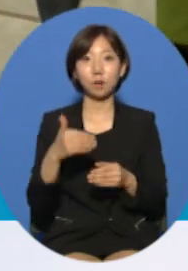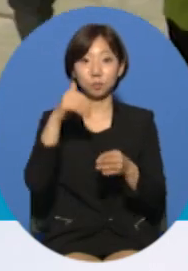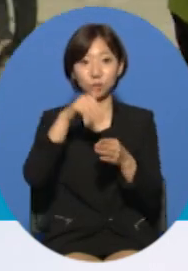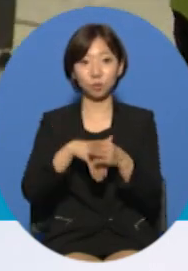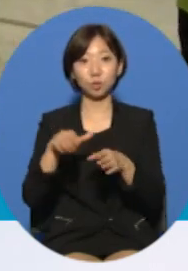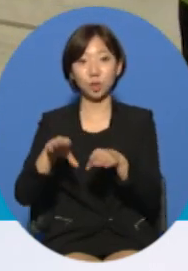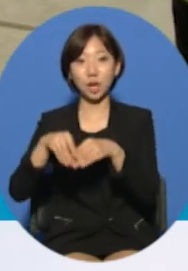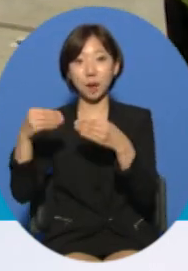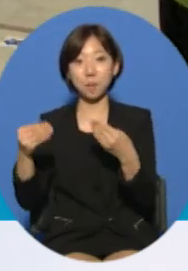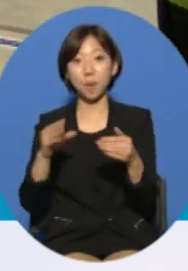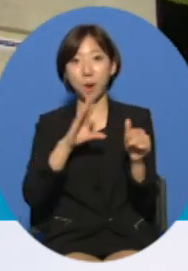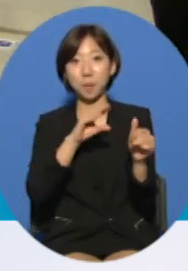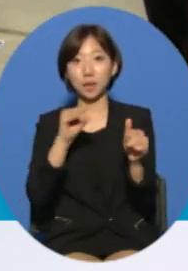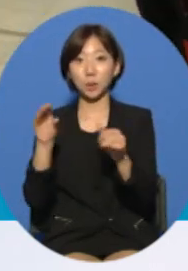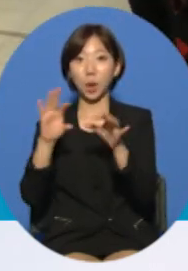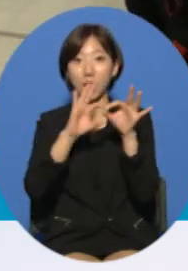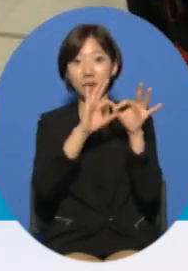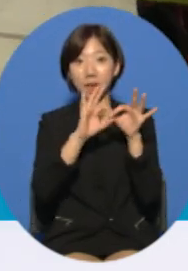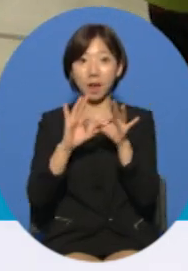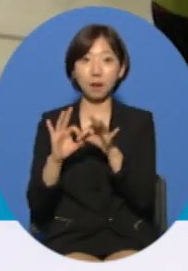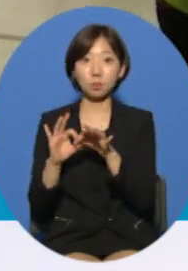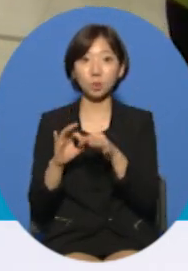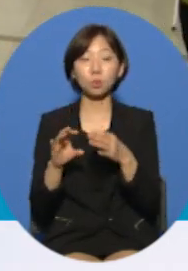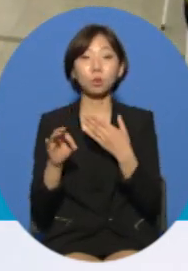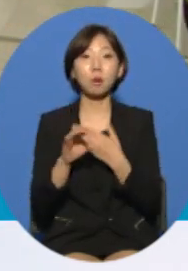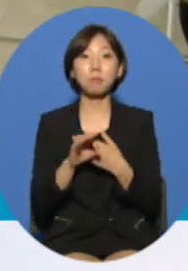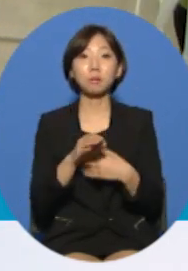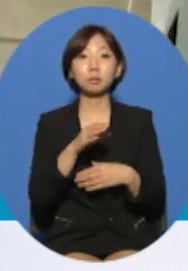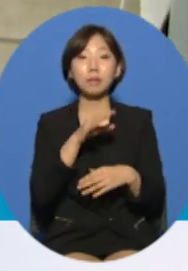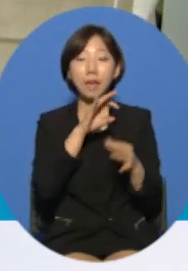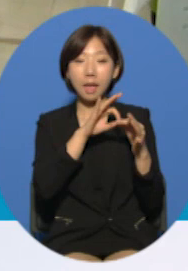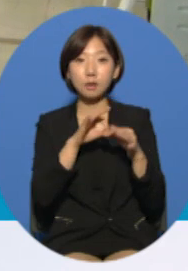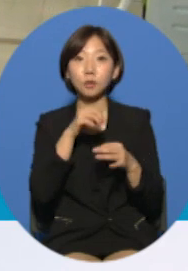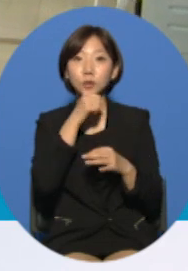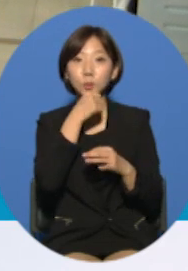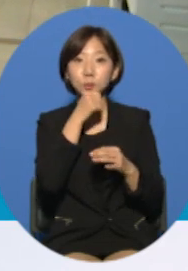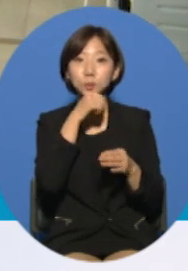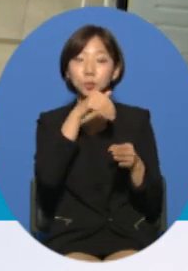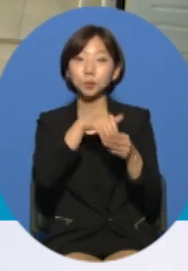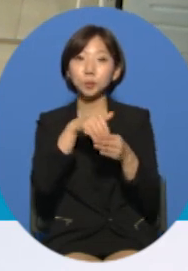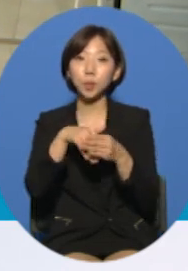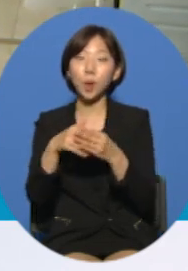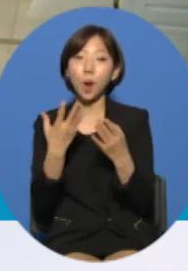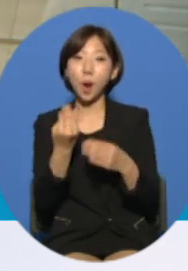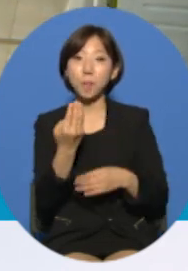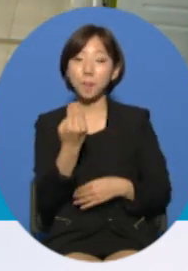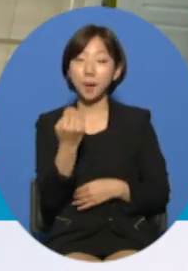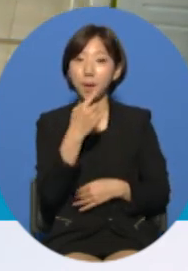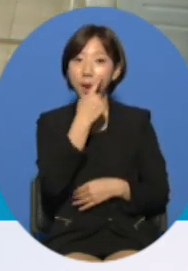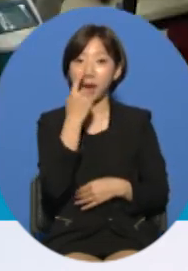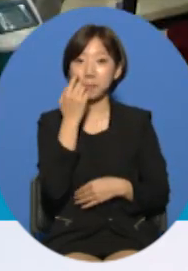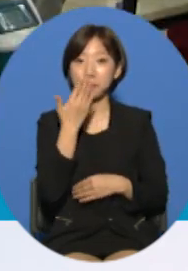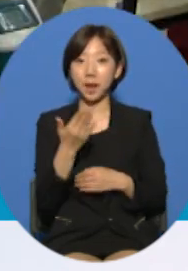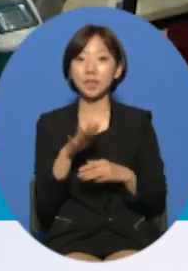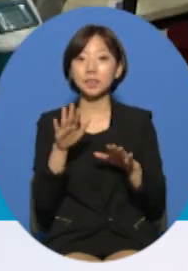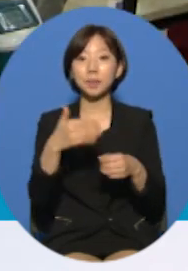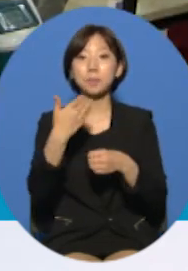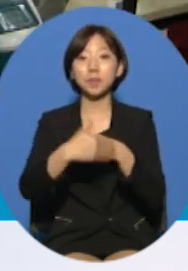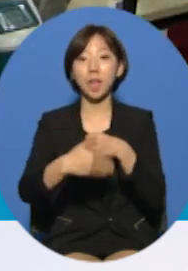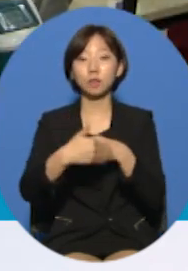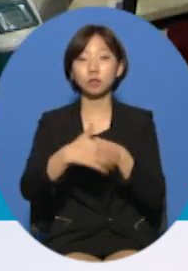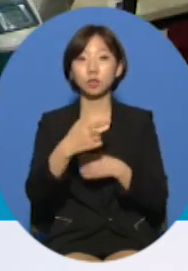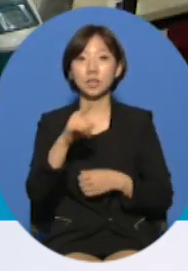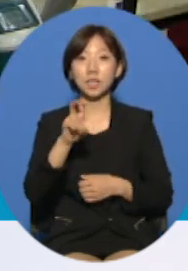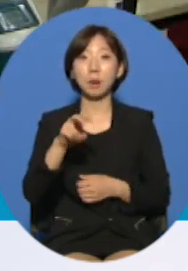생방송을 계속 보시면 실시간으로 투표율을 저희가 확인할 수 있도록 해드리겠습니다. 예. 네. 자, 지금 대구광역시 남구